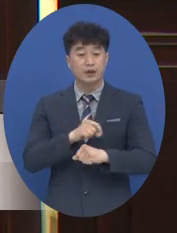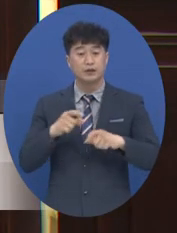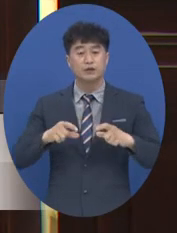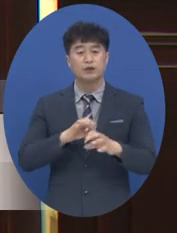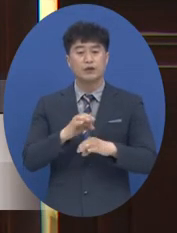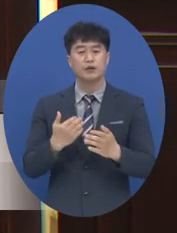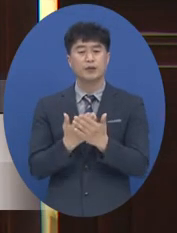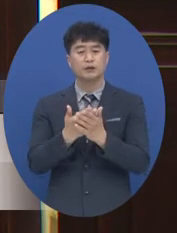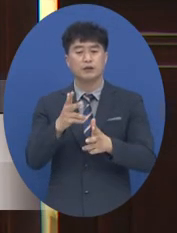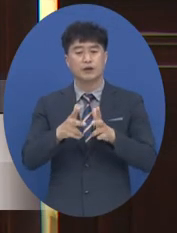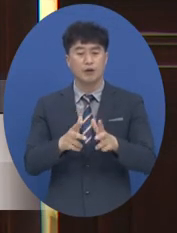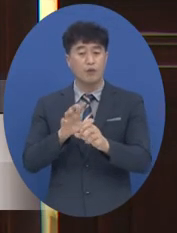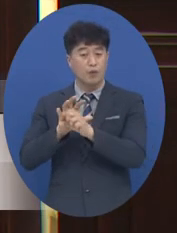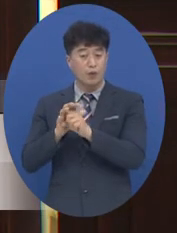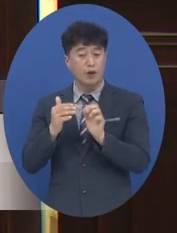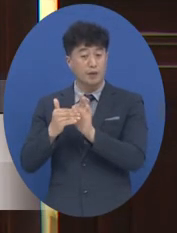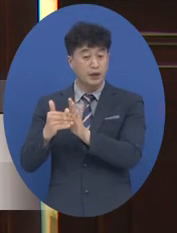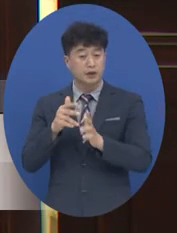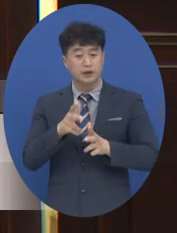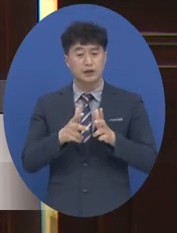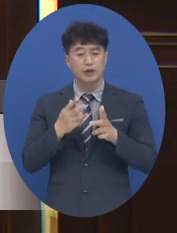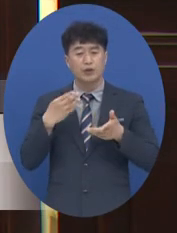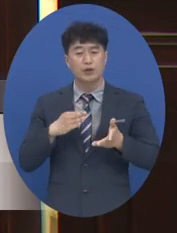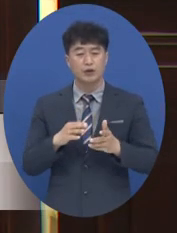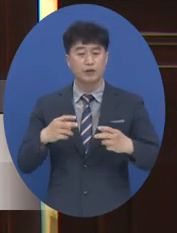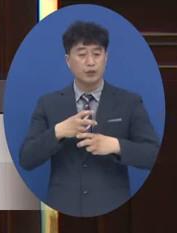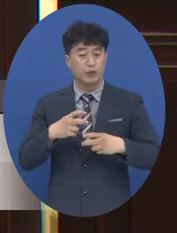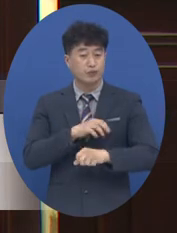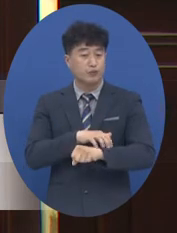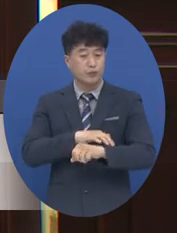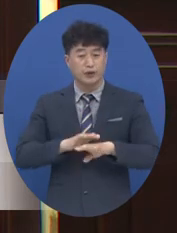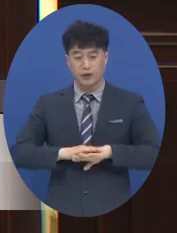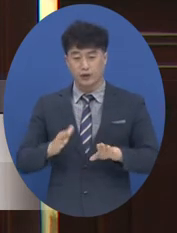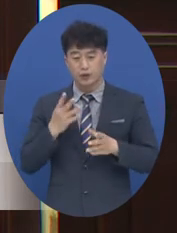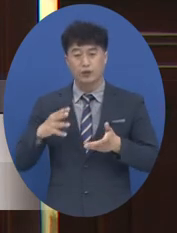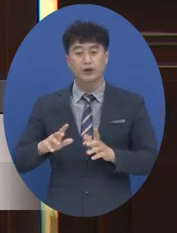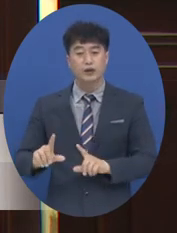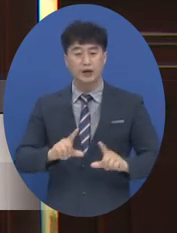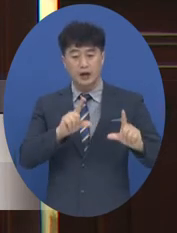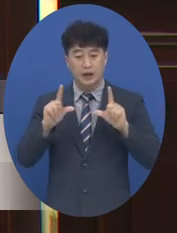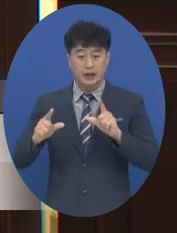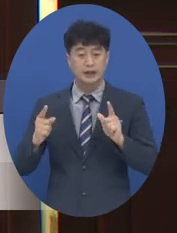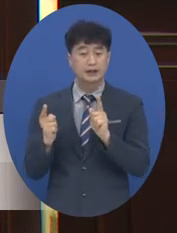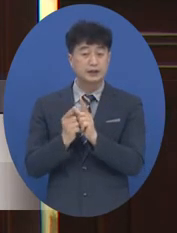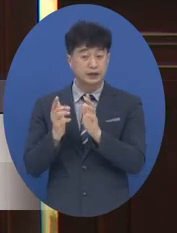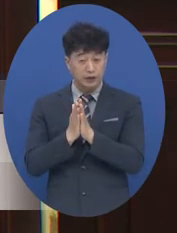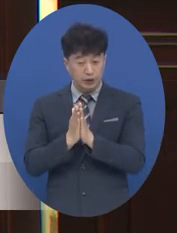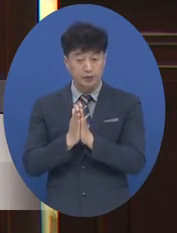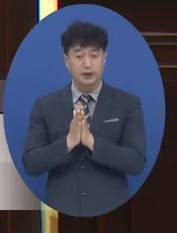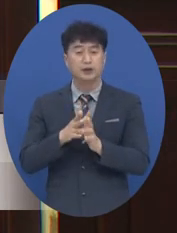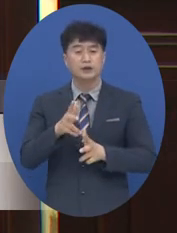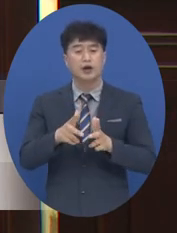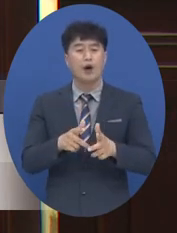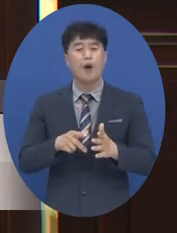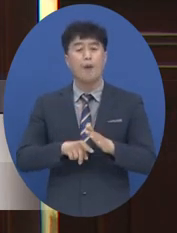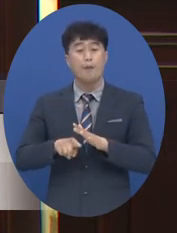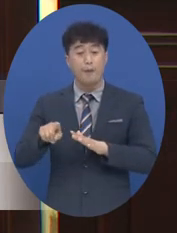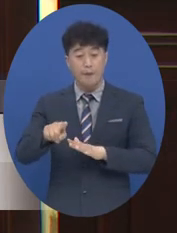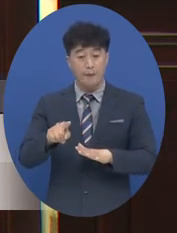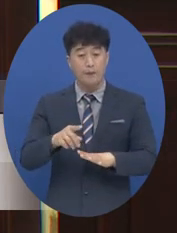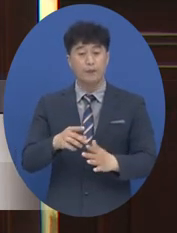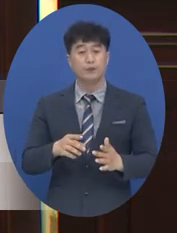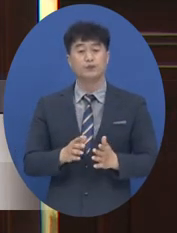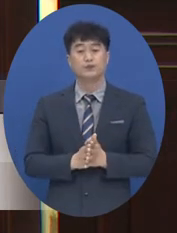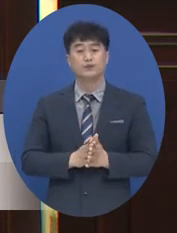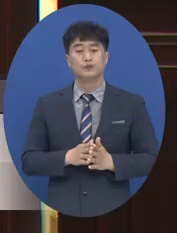사업, 코로나19 대응 사업, 도민교통 불편 해소 등 도민의 삶에 직결된 사업들이 우선 추진될 수 있도록